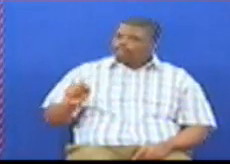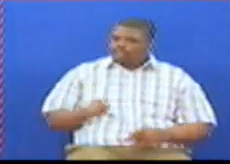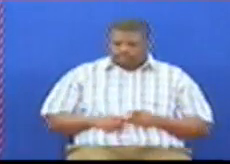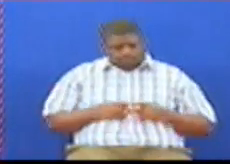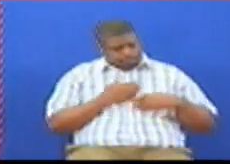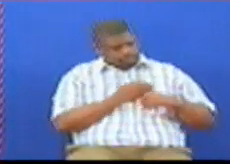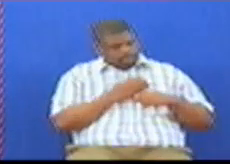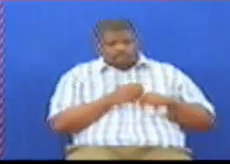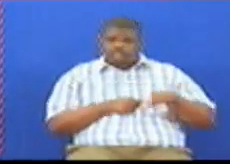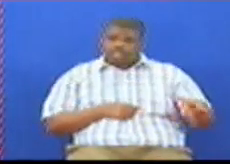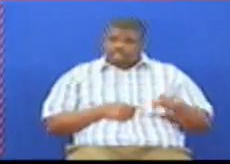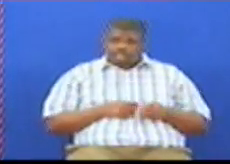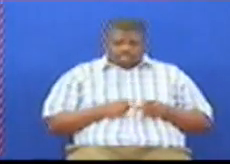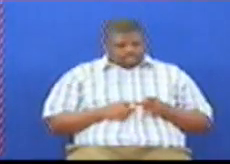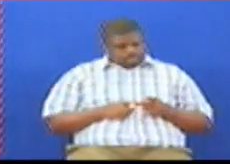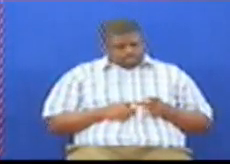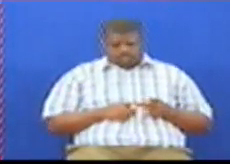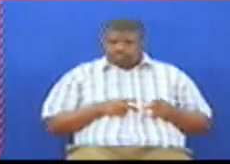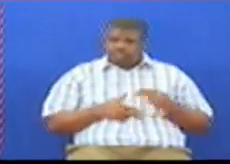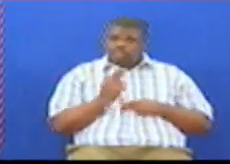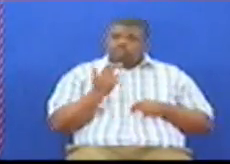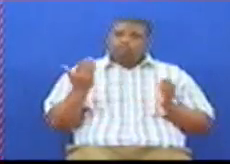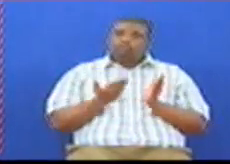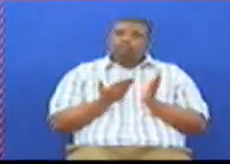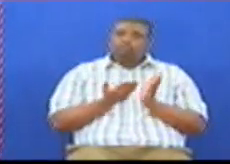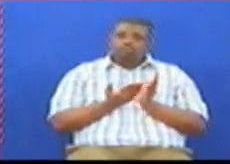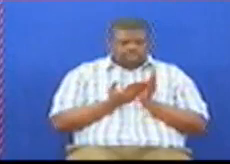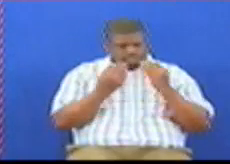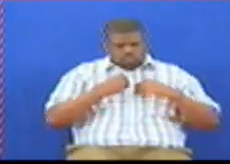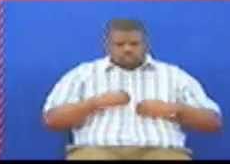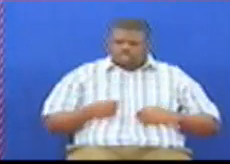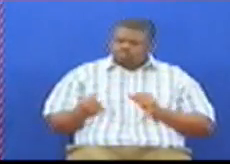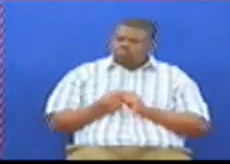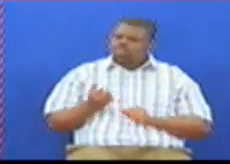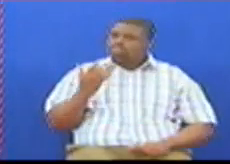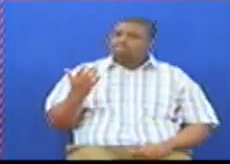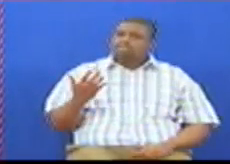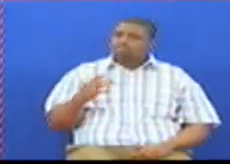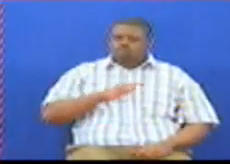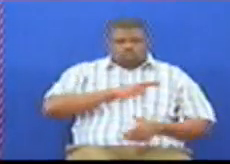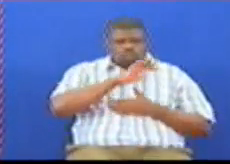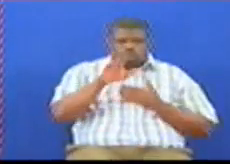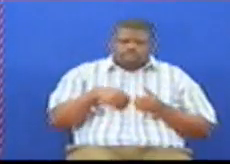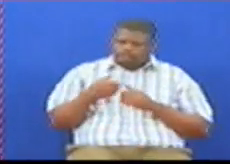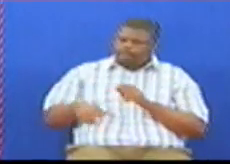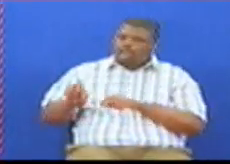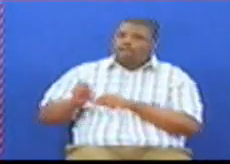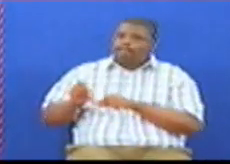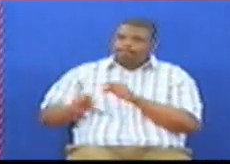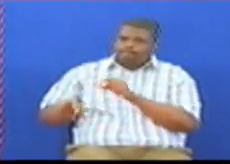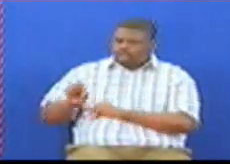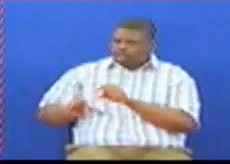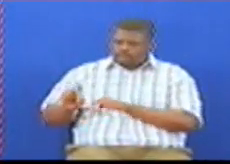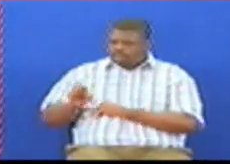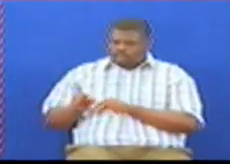tayari tumeona jinsi gani tunaweza kukabiliana nazo. Shule za sekondari tunazo 13 ambazo zote zina maabara, za maboma ya maabara. Na